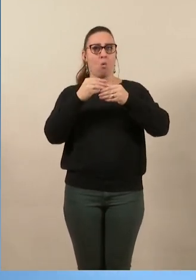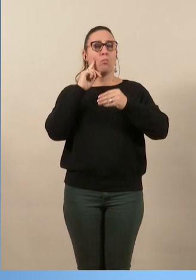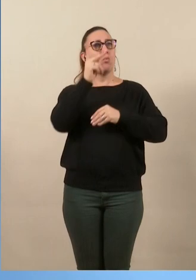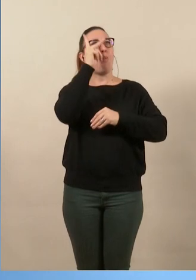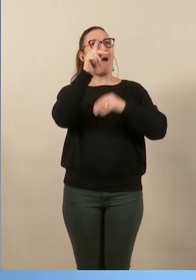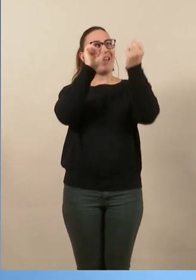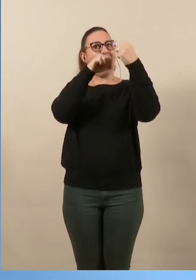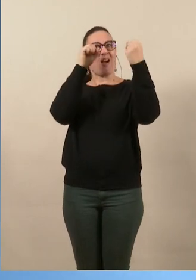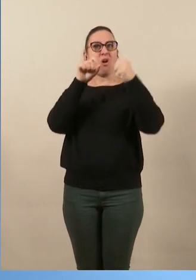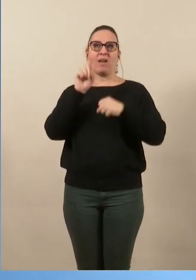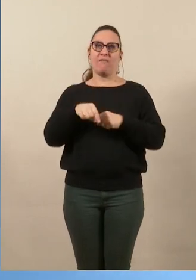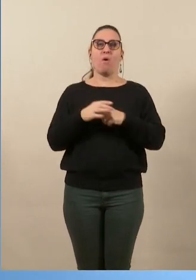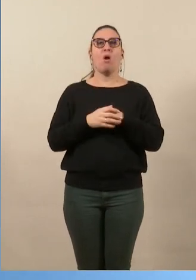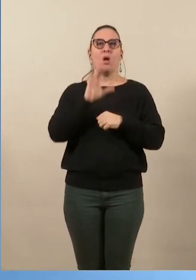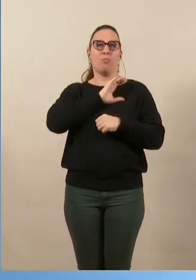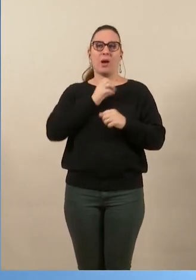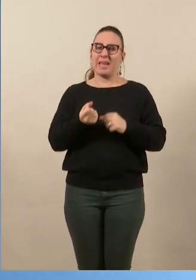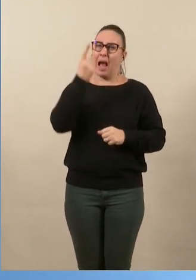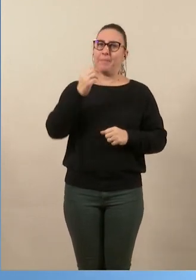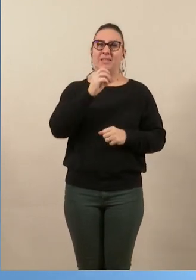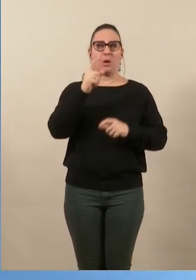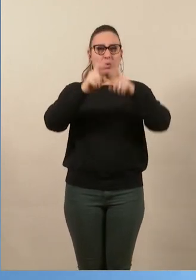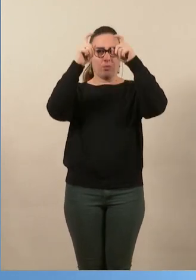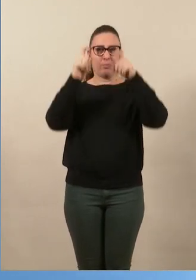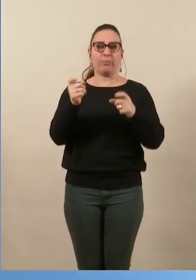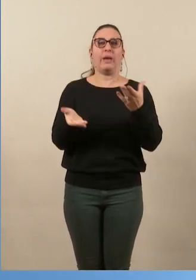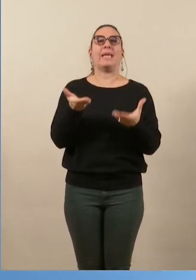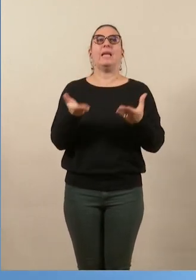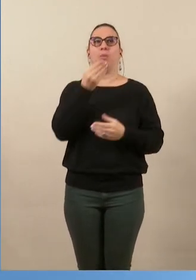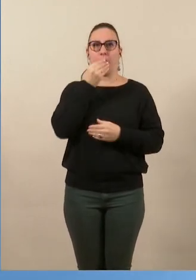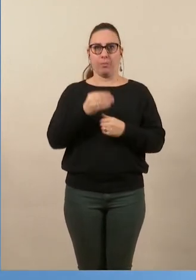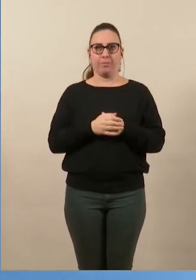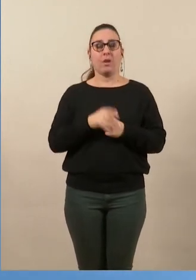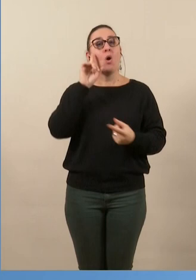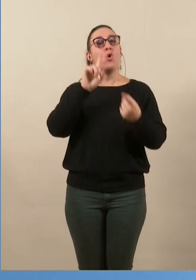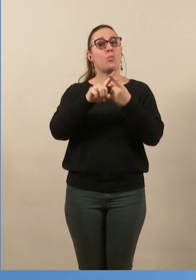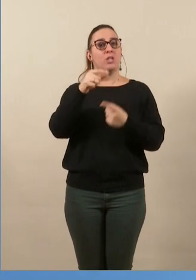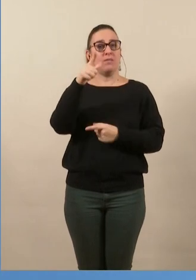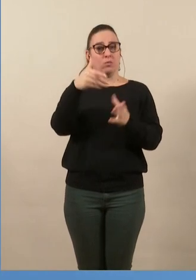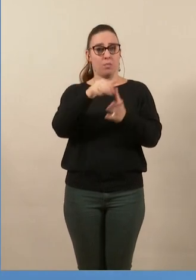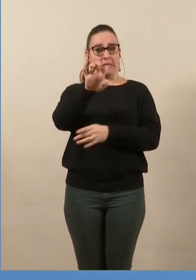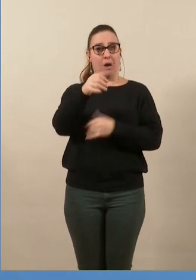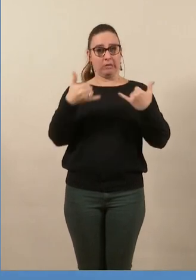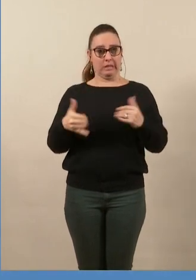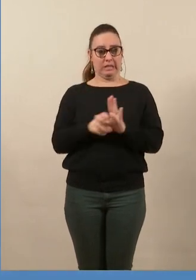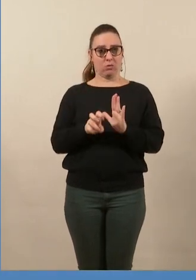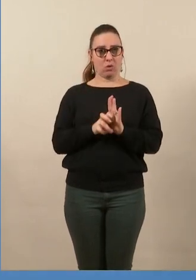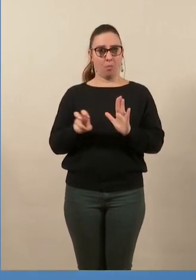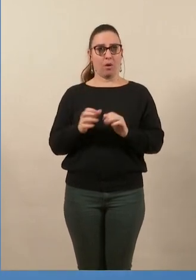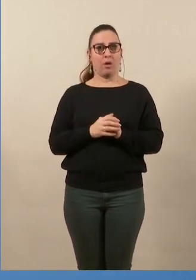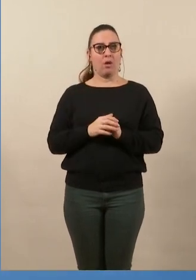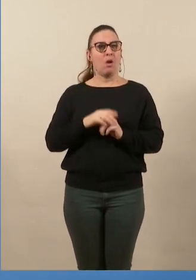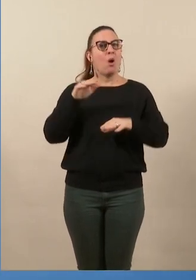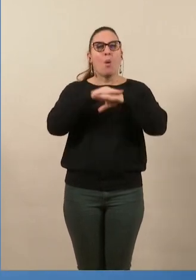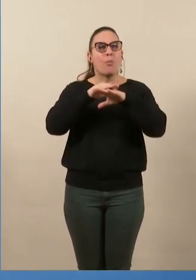avec une neutralité carbone la plus rapide possible et l'objectif c'est 2040 à Grenoble ceci concerne toutes nos